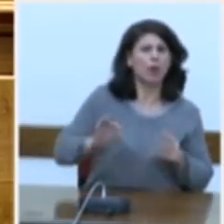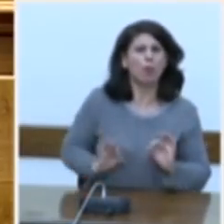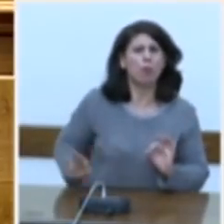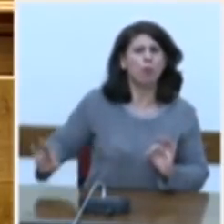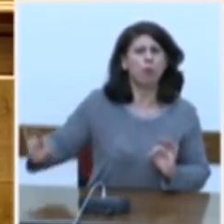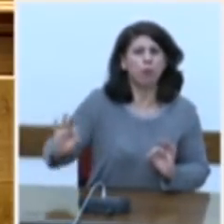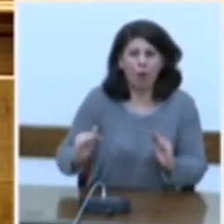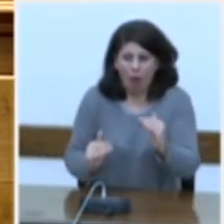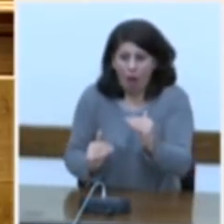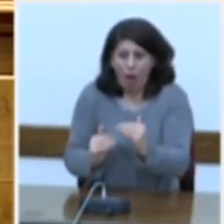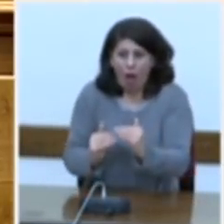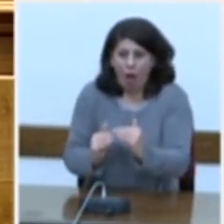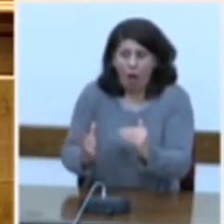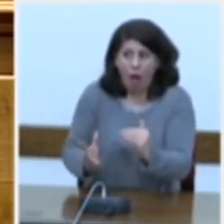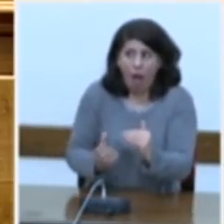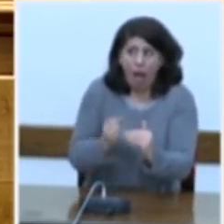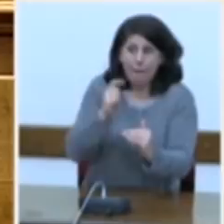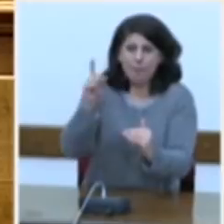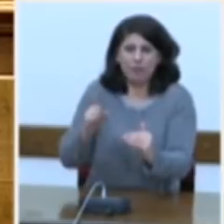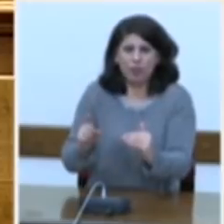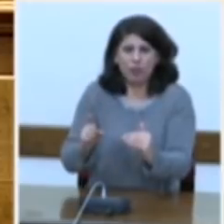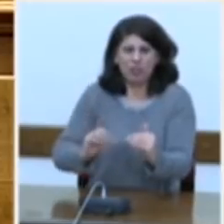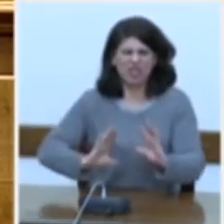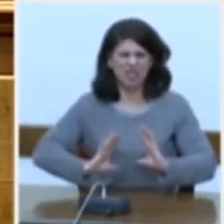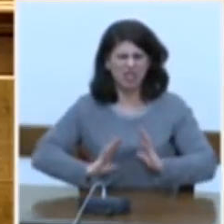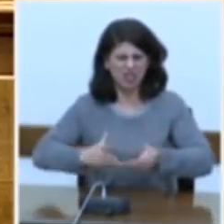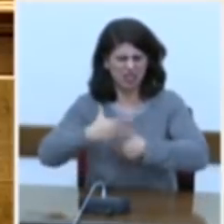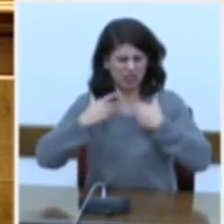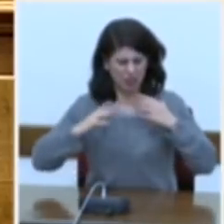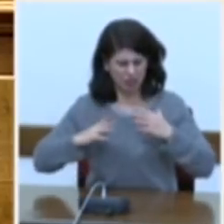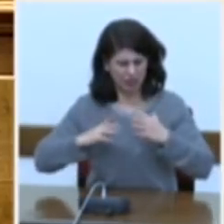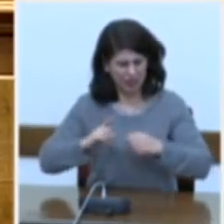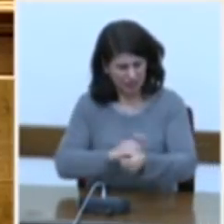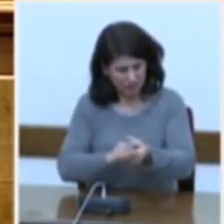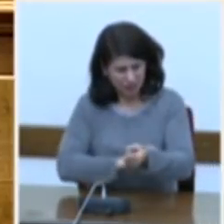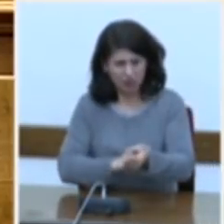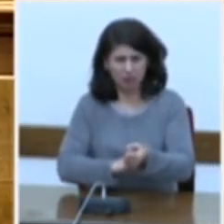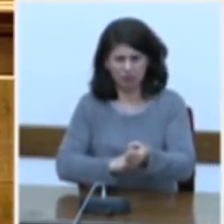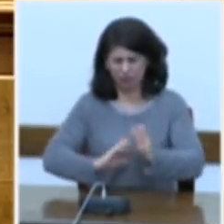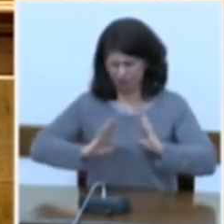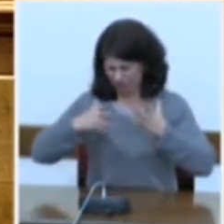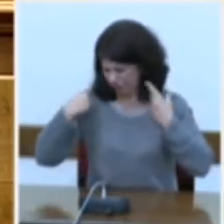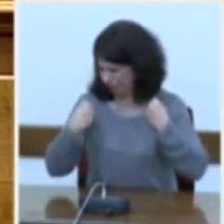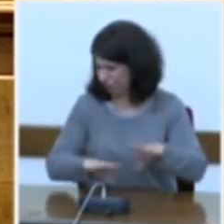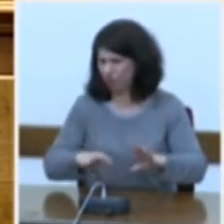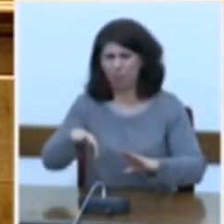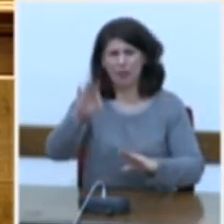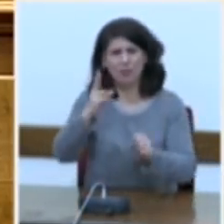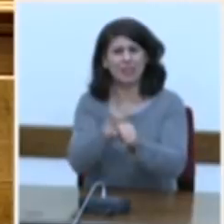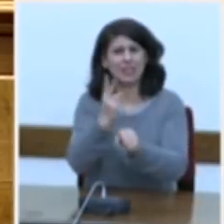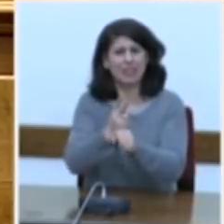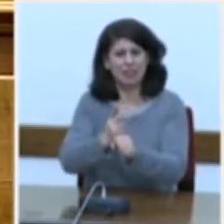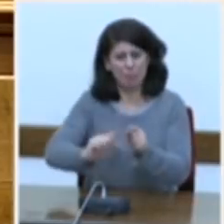της επιβίωσης. Οργή και αγανάκτηση μας προκαλούν και τα αποτρόπαια περιστατικά